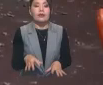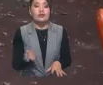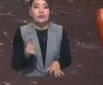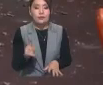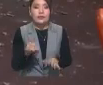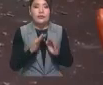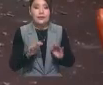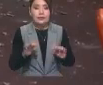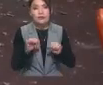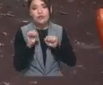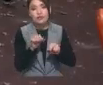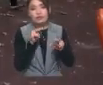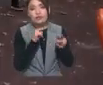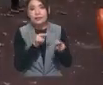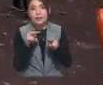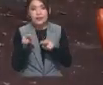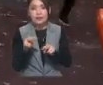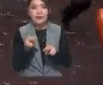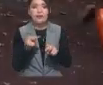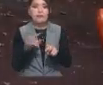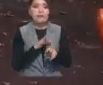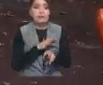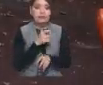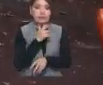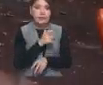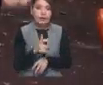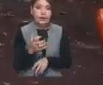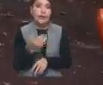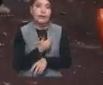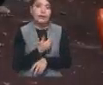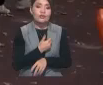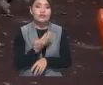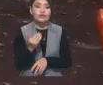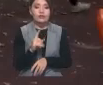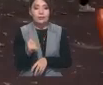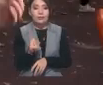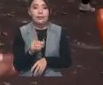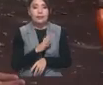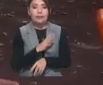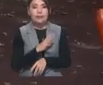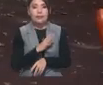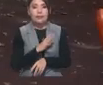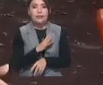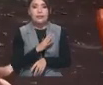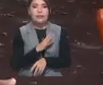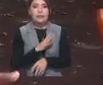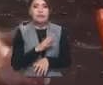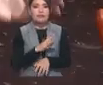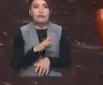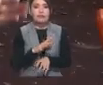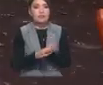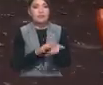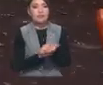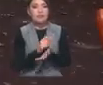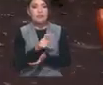детьми как-то вот смотреть, наблюдать. Ну и хотелось бы, чтобы вот этих, как мародеров, или как назвать,